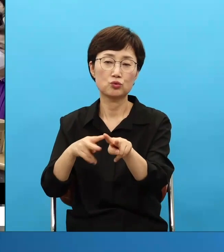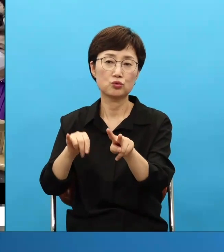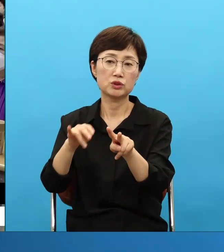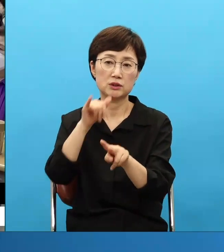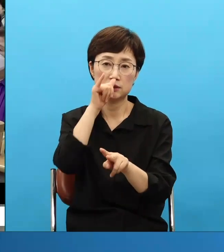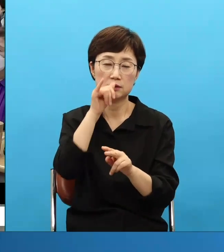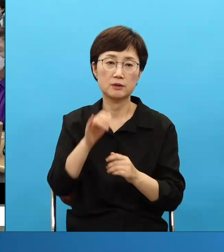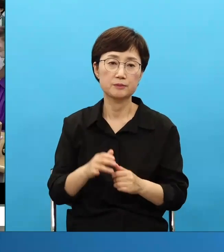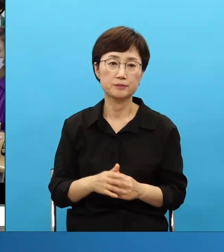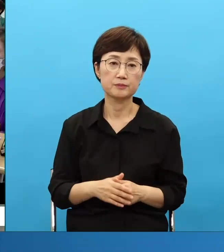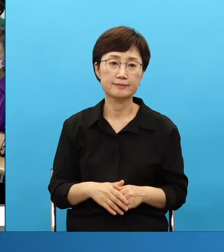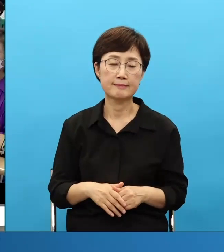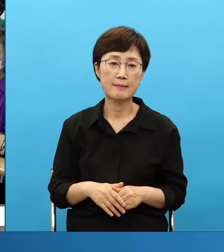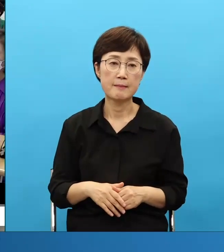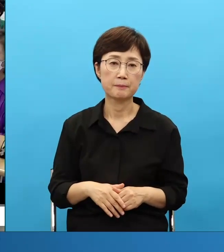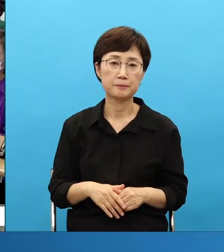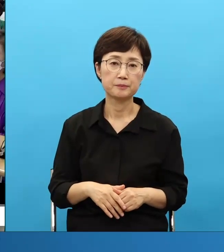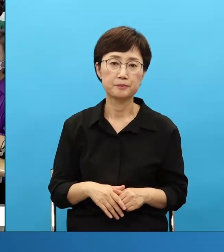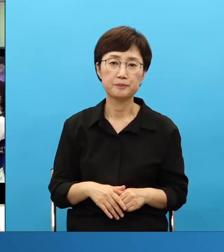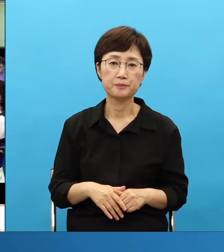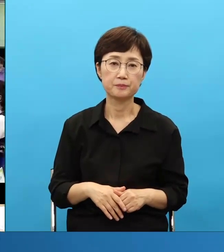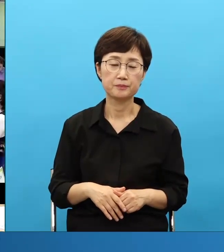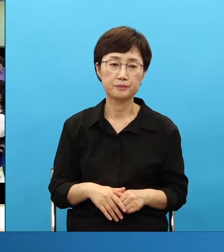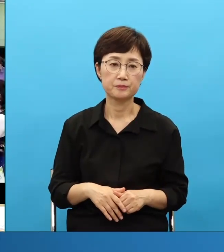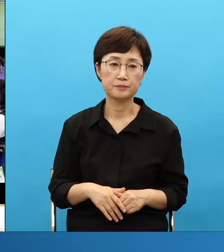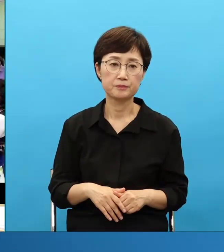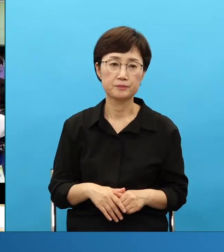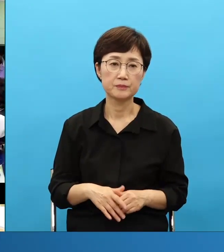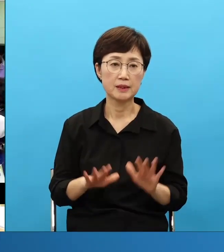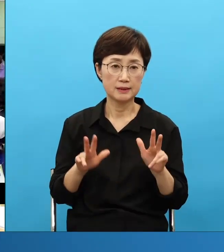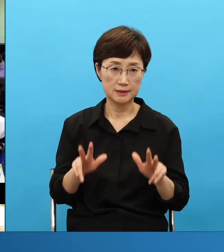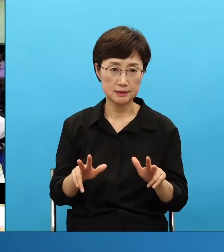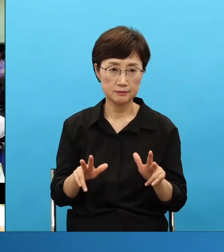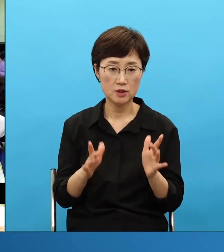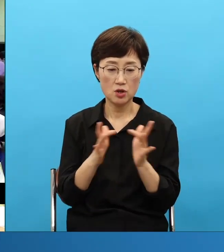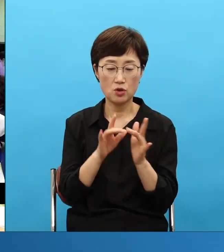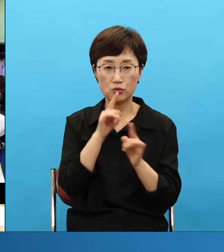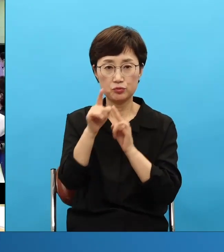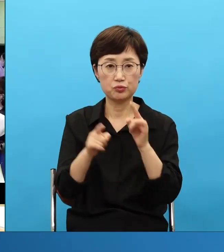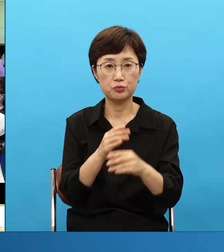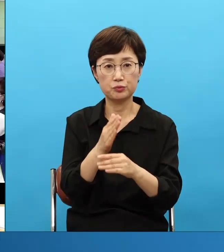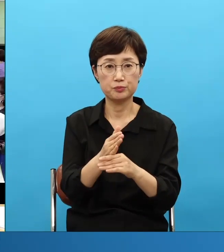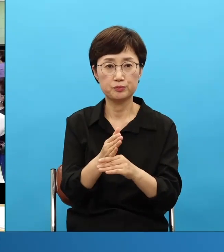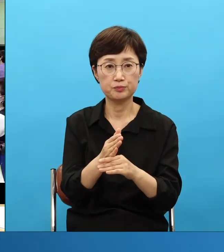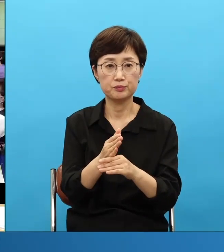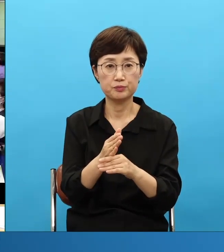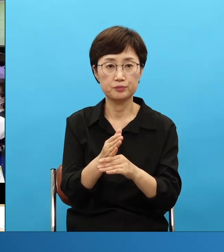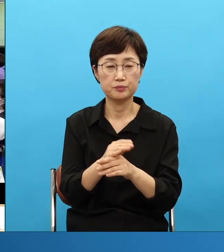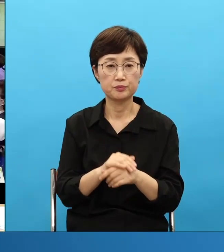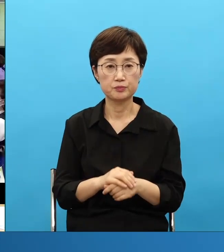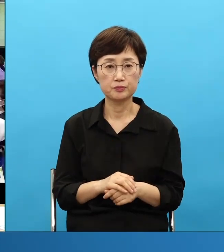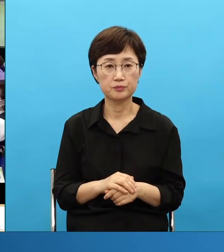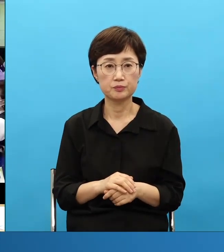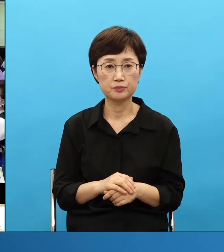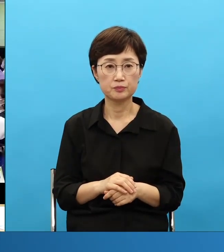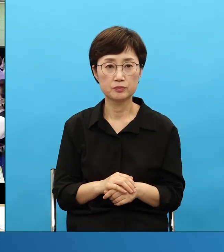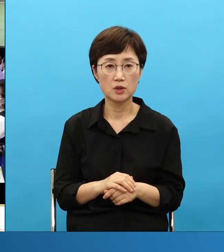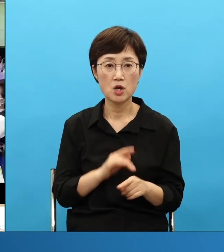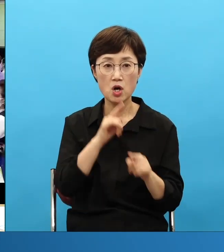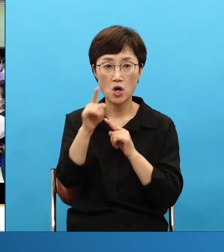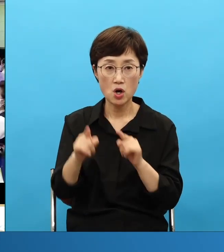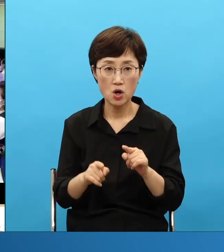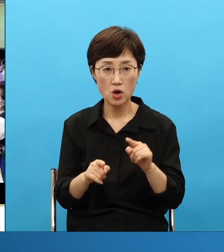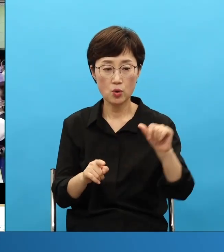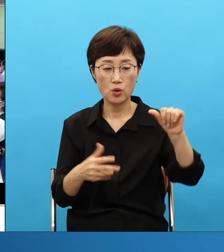2강 메시지가 선포됩니다. 현재 위아.kr에서 등록받고 있으며 오는 8일 오후